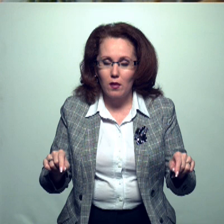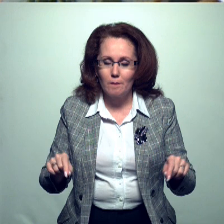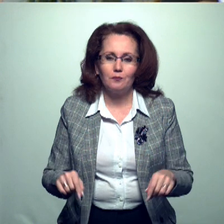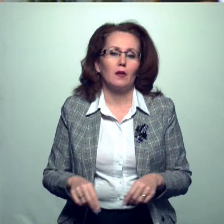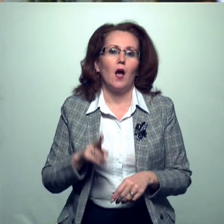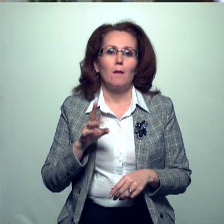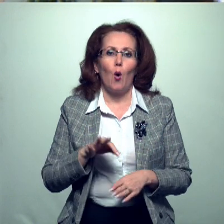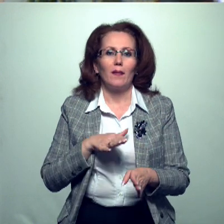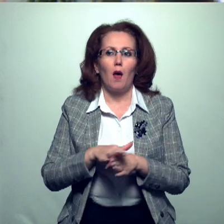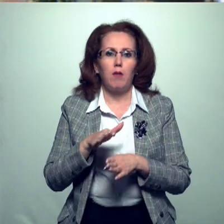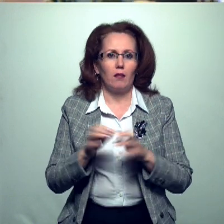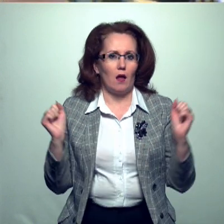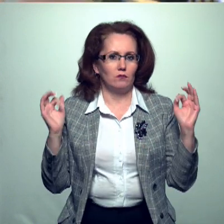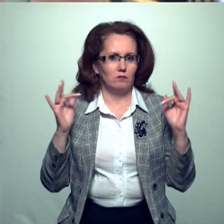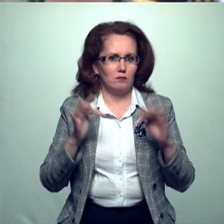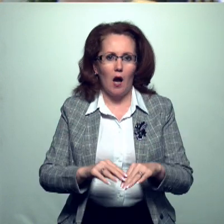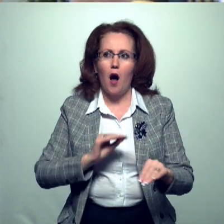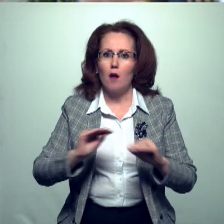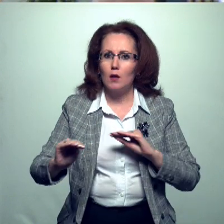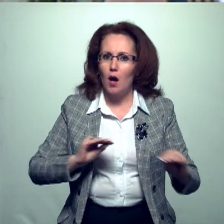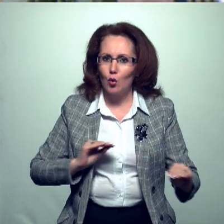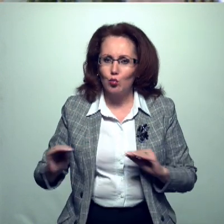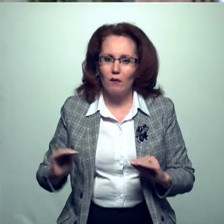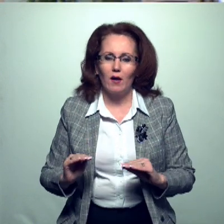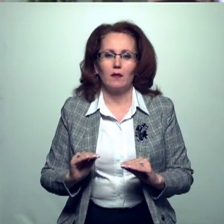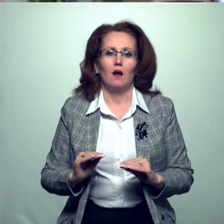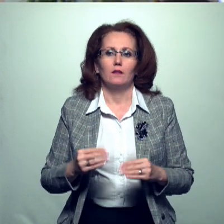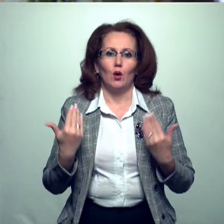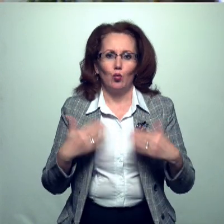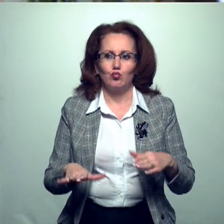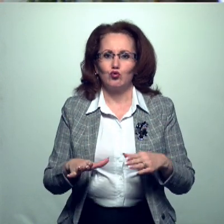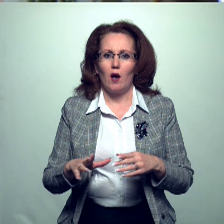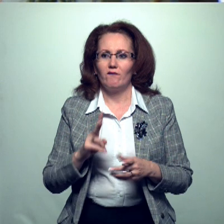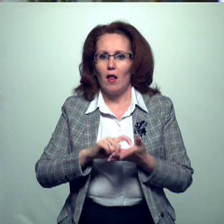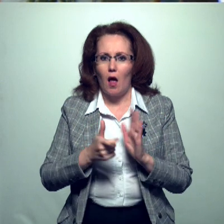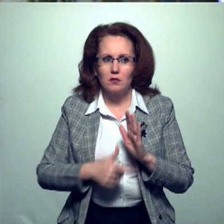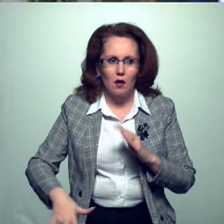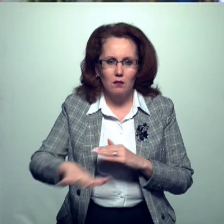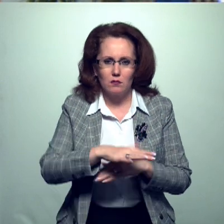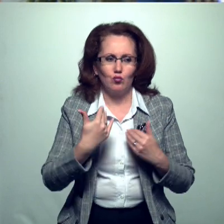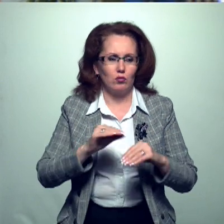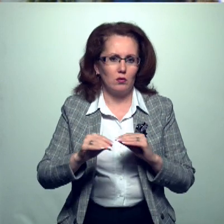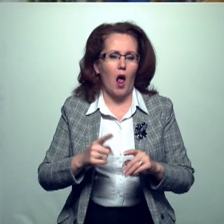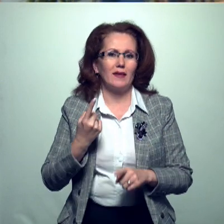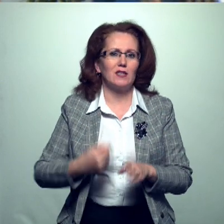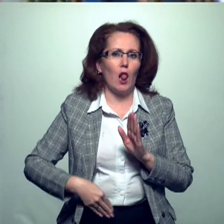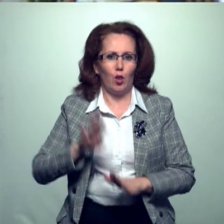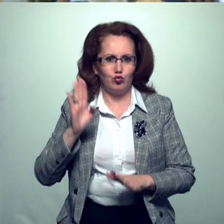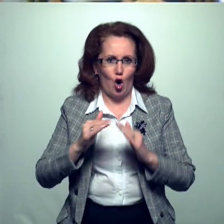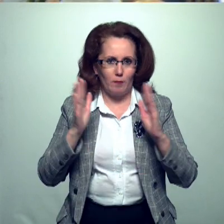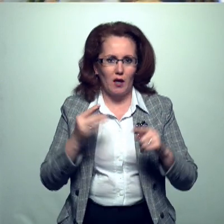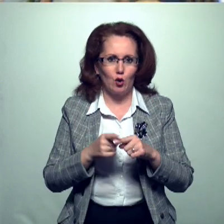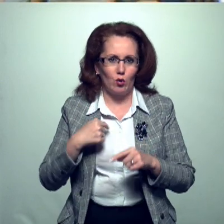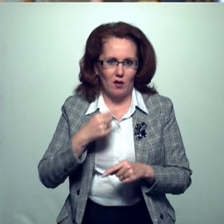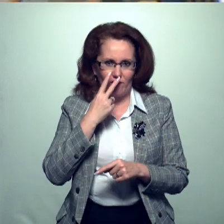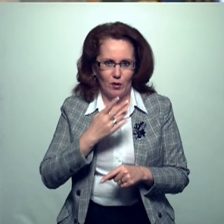По наполнению оборудования, значит, контент классов, коворкинг-зоны, ну, это один из лучших объектов, который я вообще видел